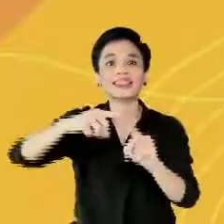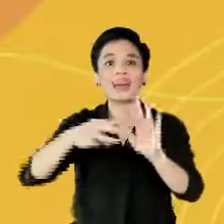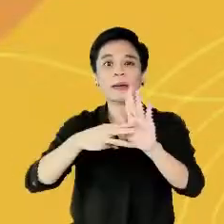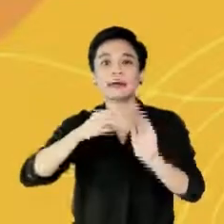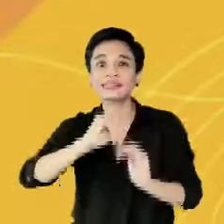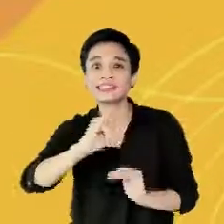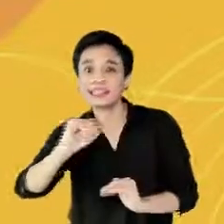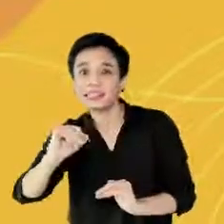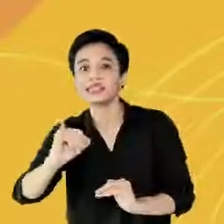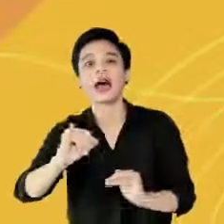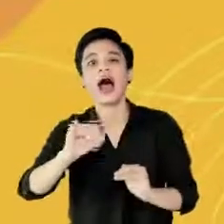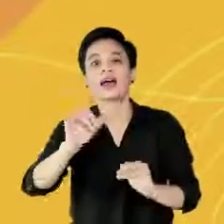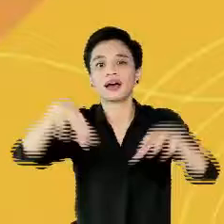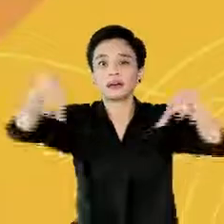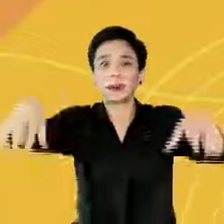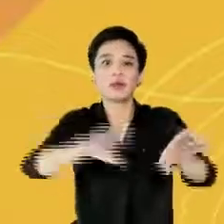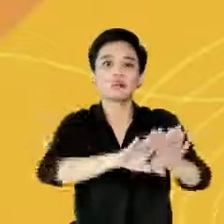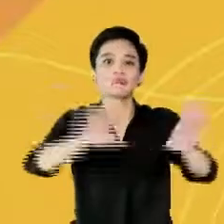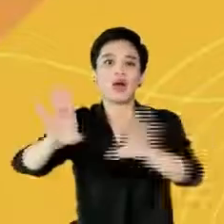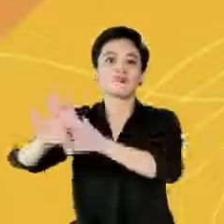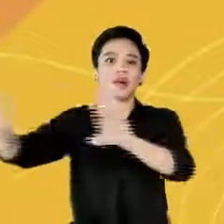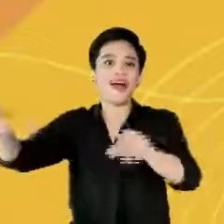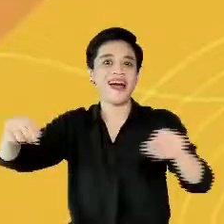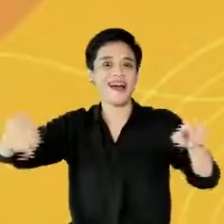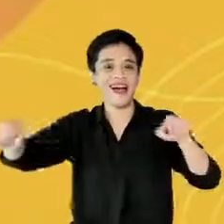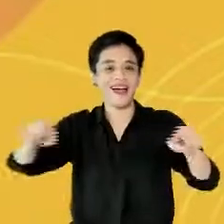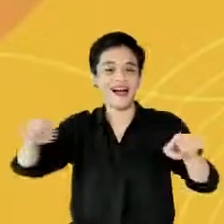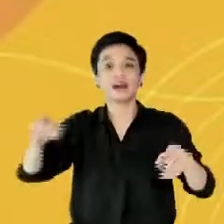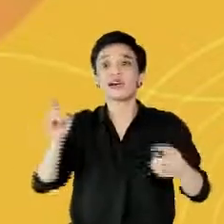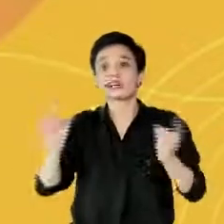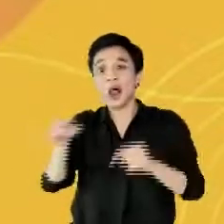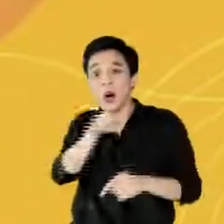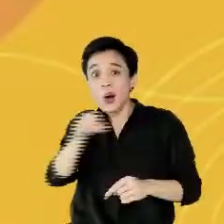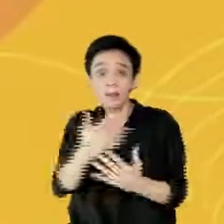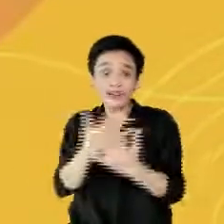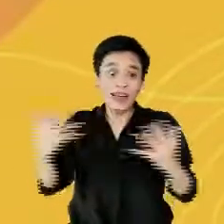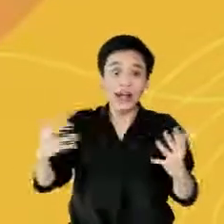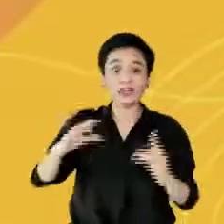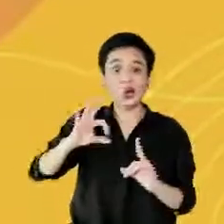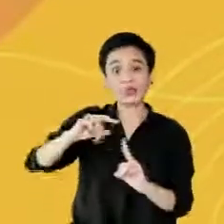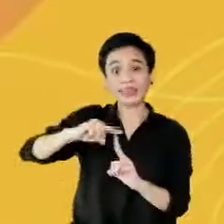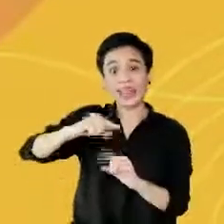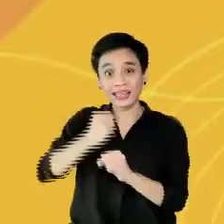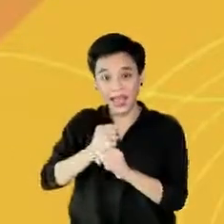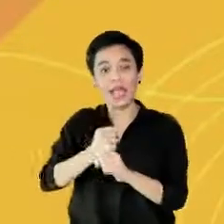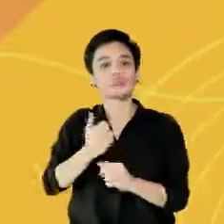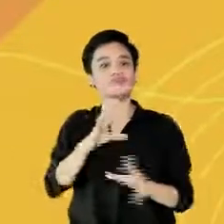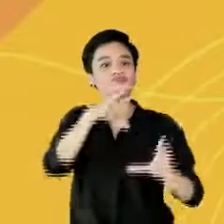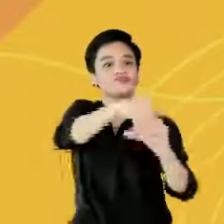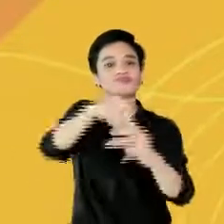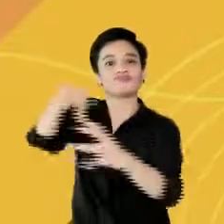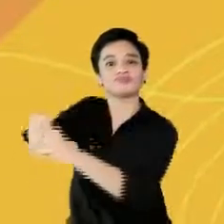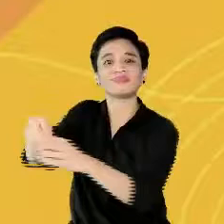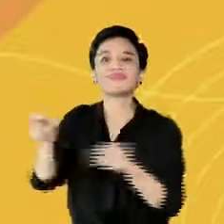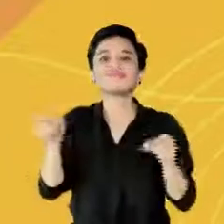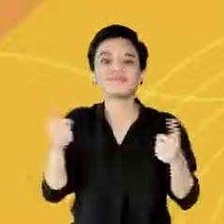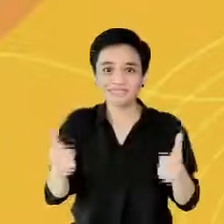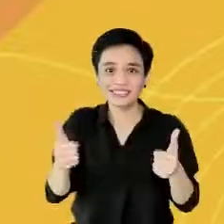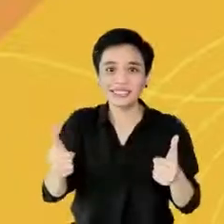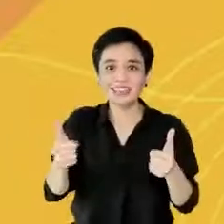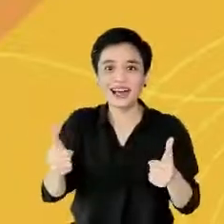sudah siapkan dan saat ini sudah menampung kalau ada kita yang OTG selain juga tempat-tempat ke